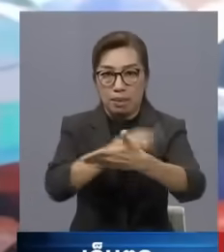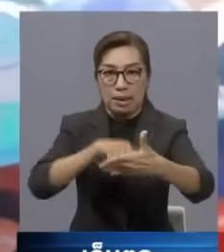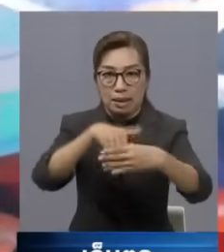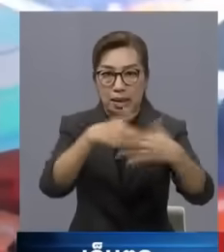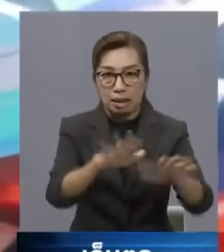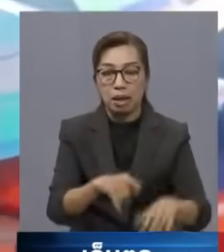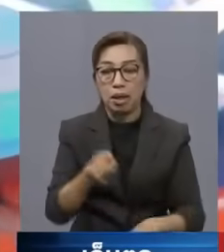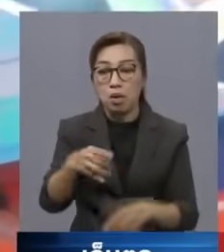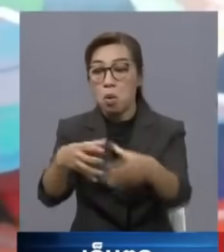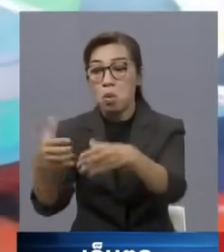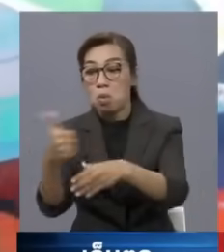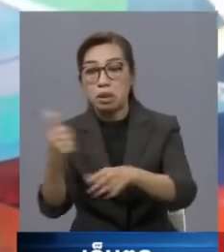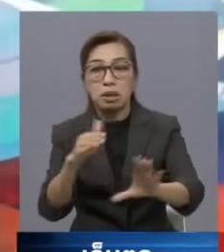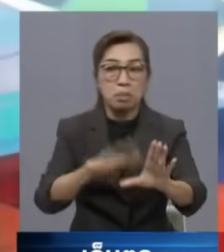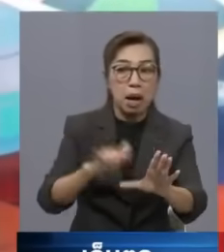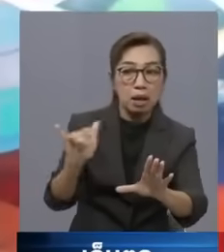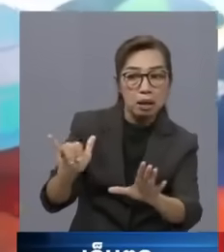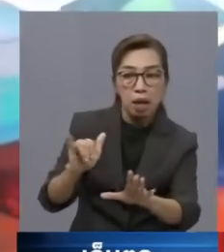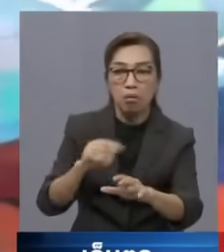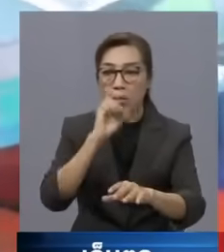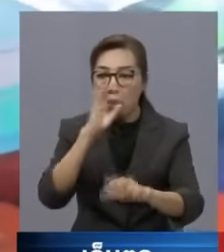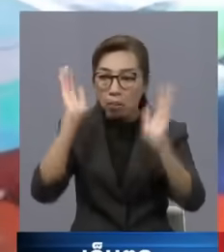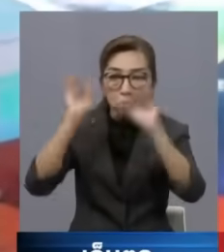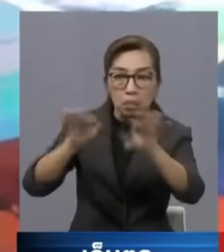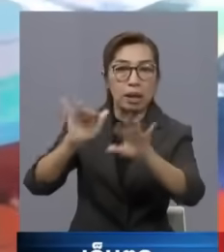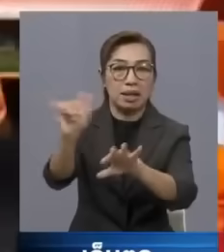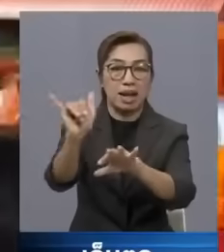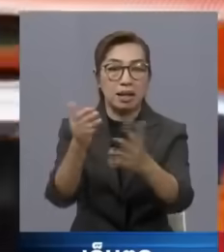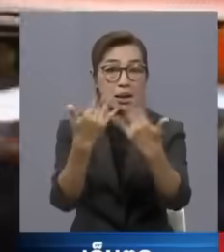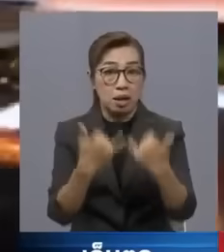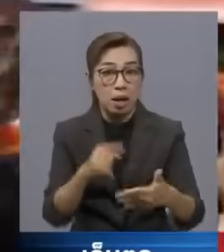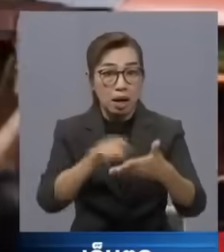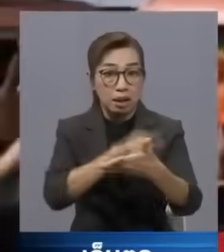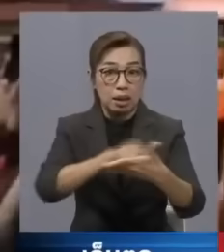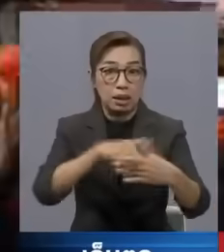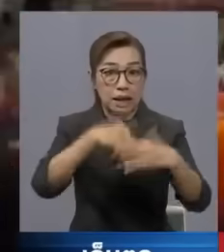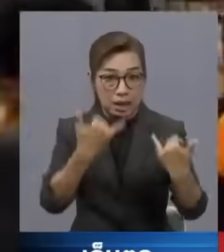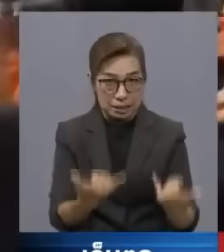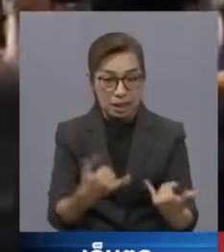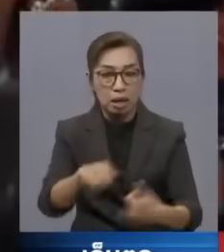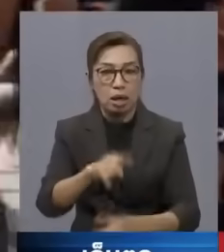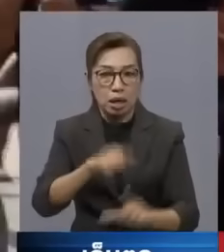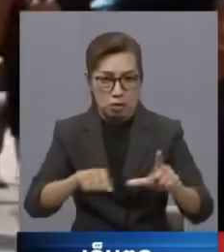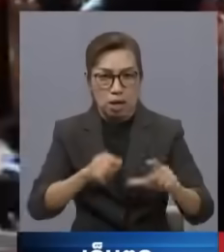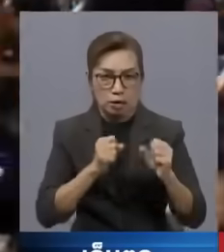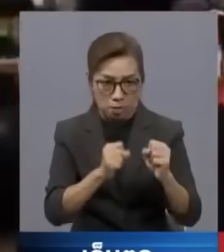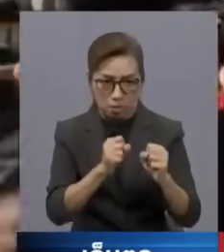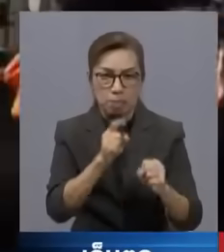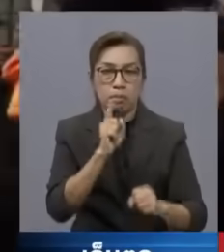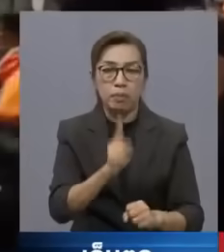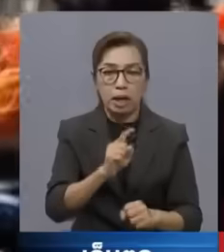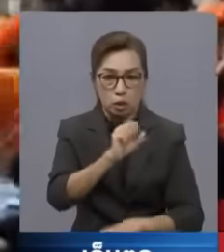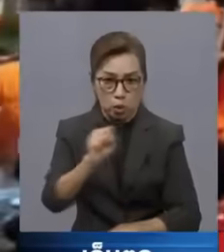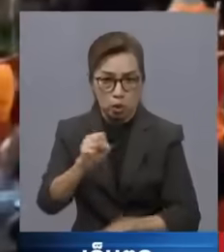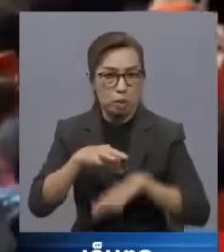ก่อนพักเพื่อนพักอื่นๆด้วยเพราะว่าการเลือกตั้งซ่อมรอบนี้ก้าวไกลจะต้องรักษาพื้นที่เดิมเอาไว้ผลจากการเลือกตั้ง